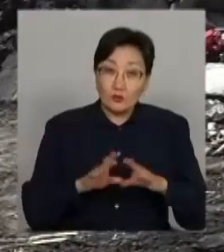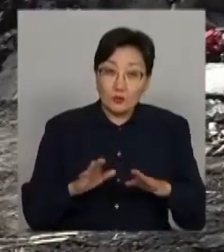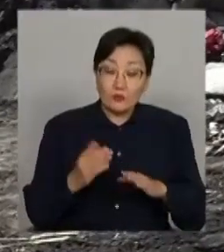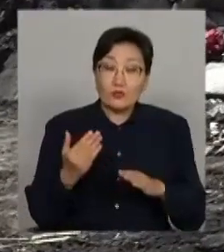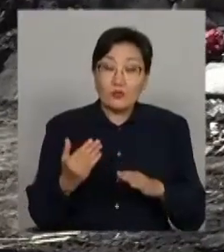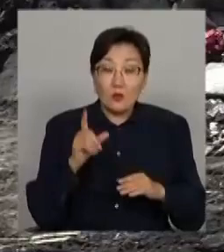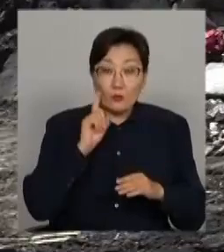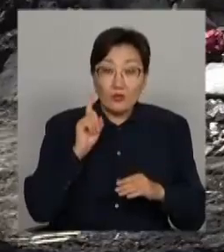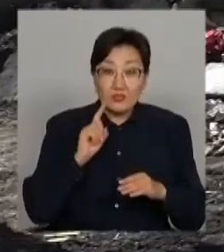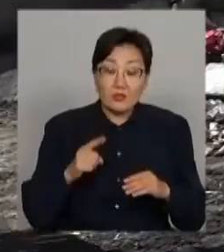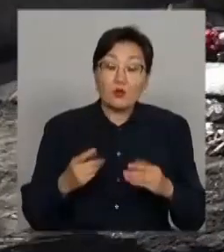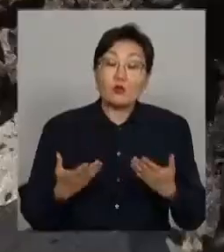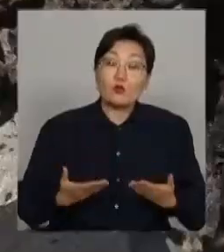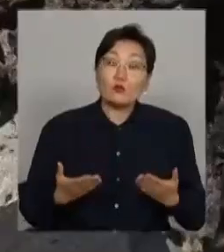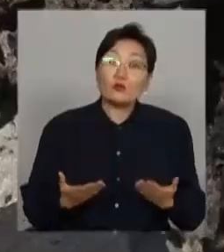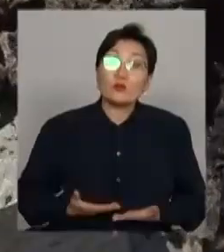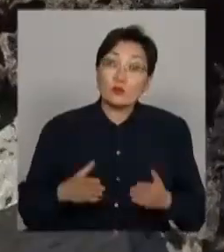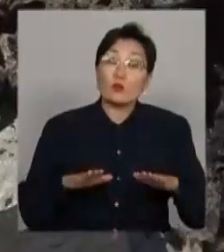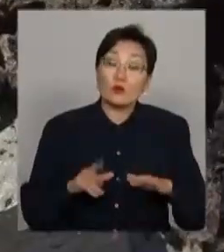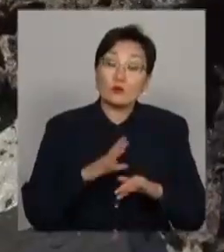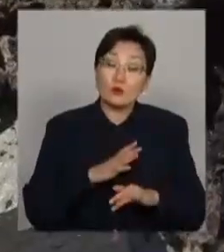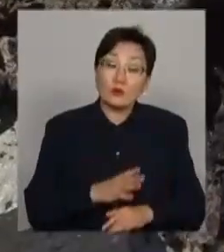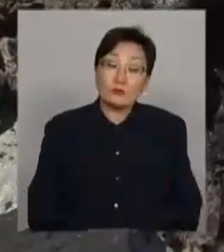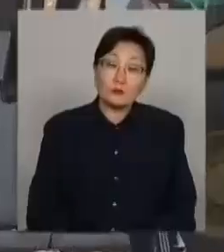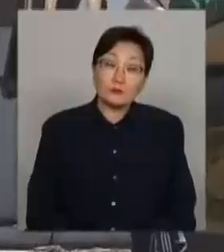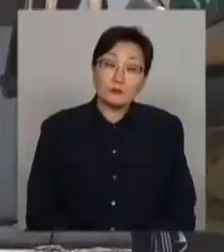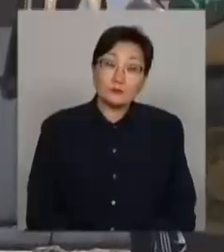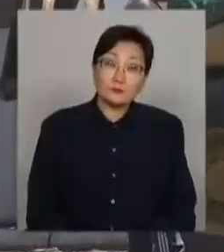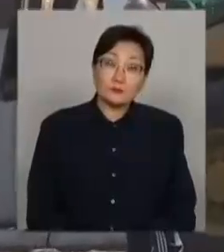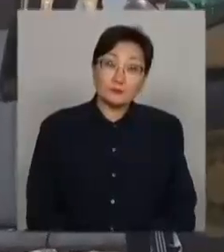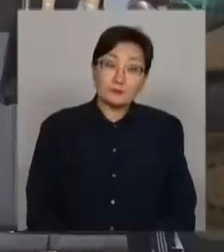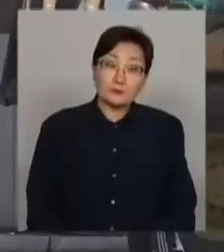олардың уақытша баспанасы болған көрінеді. Оразай Нұртай, Мейрам Исабеков, Алматы телеарнасы.